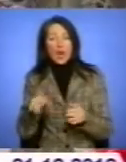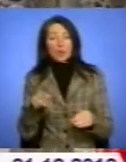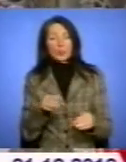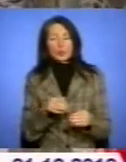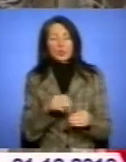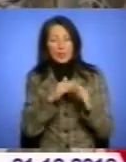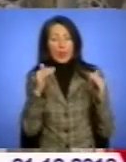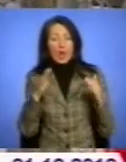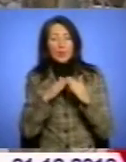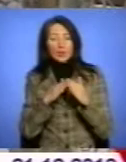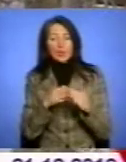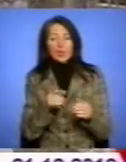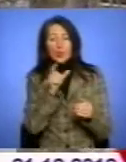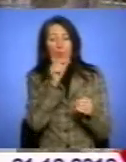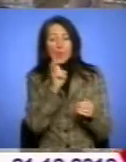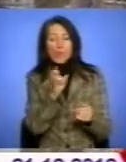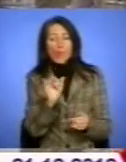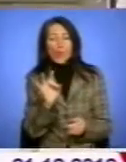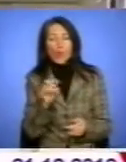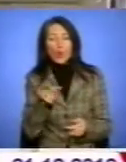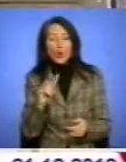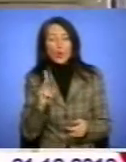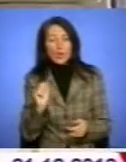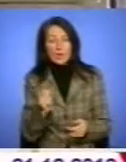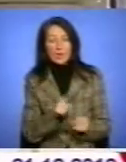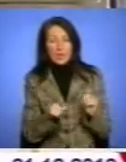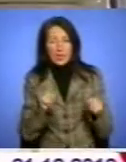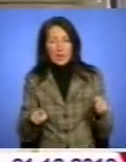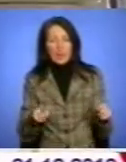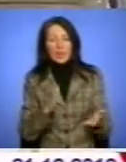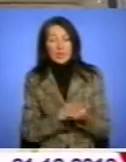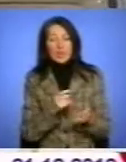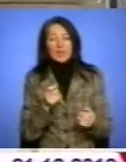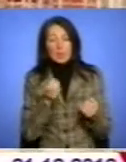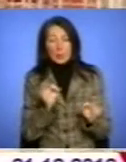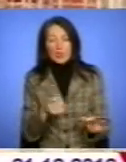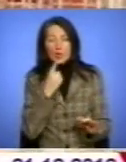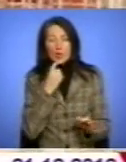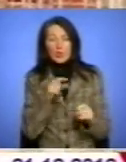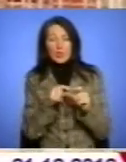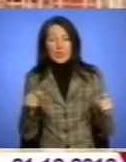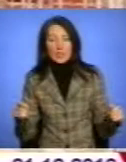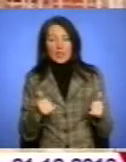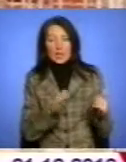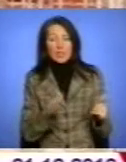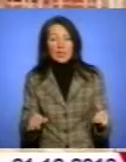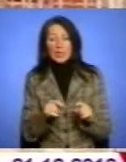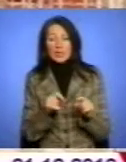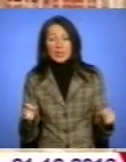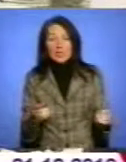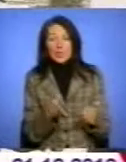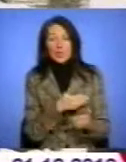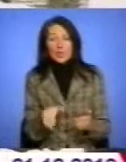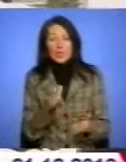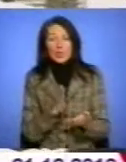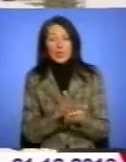них і справді відгороджений стрічками. Але не кожен перехожий звертає на це увагу. Для дітей символічні стрічки і зовсім не є перешкодою на